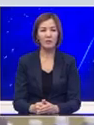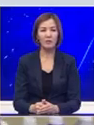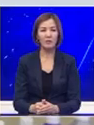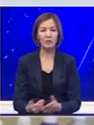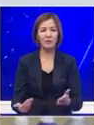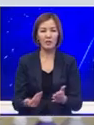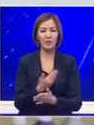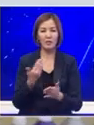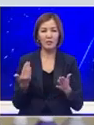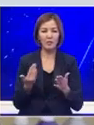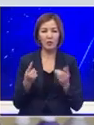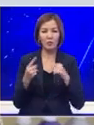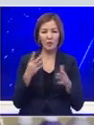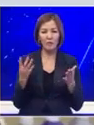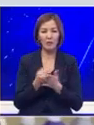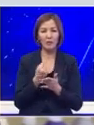жаңа инновацияларды